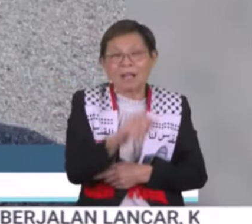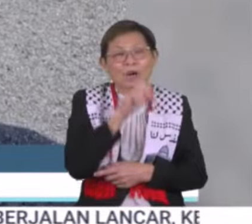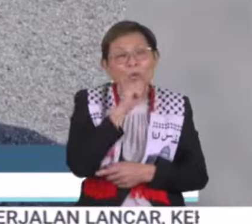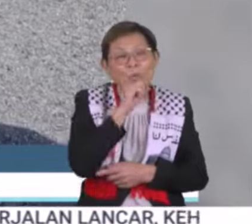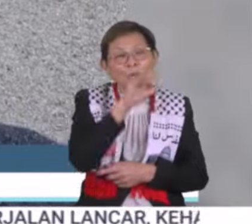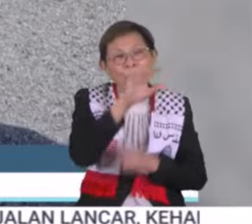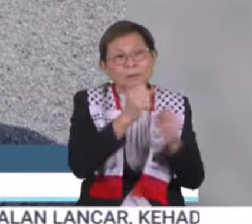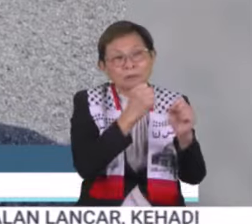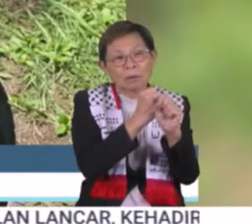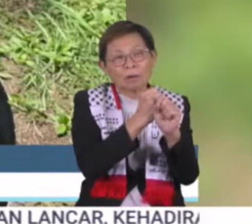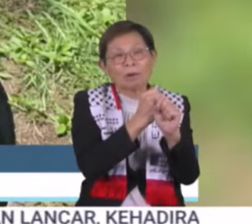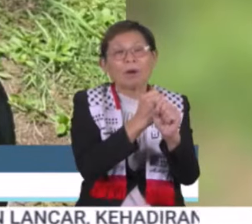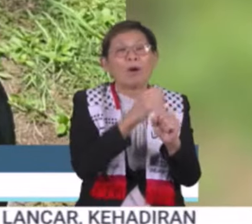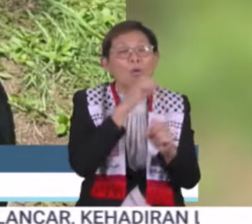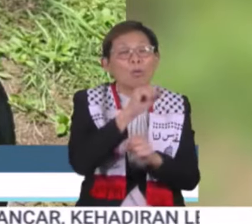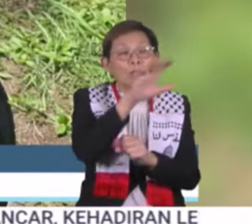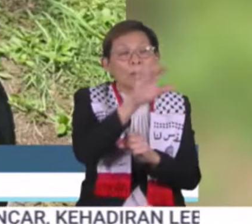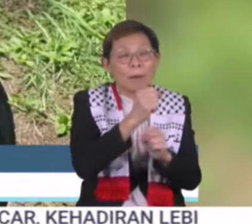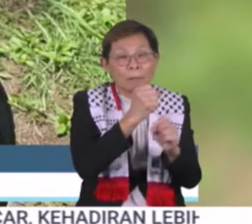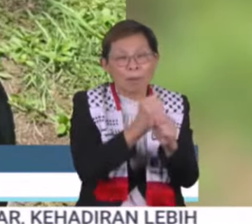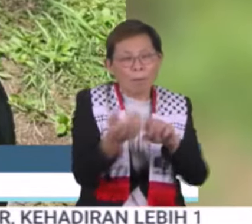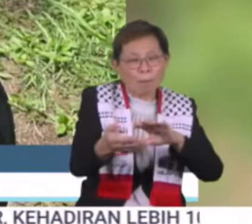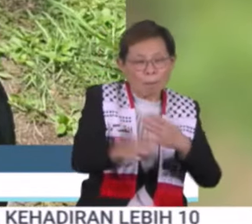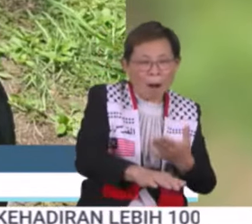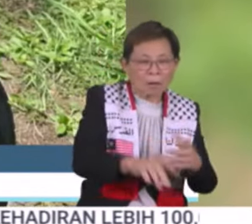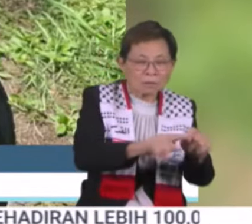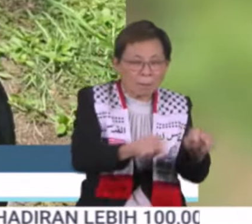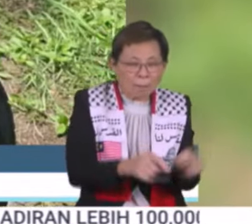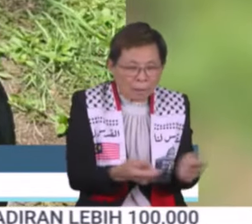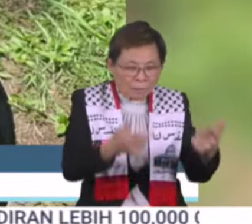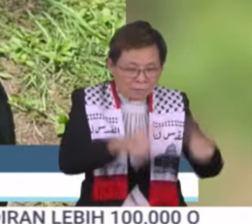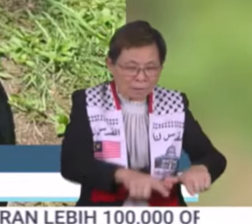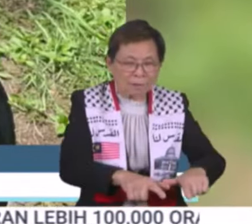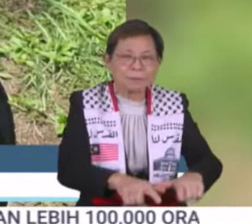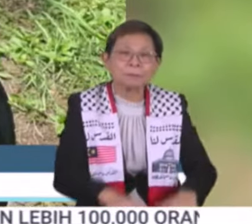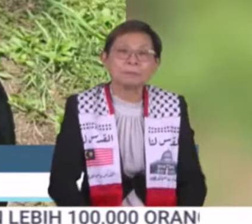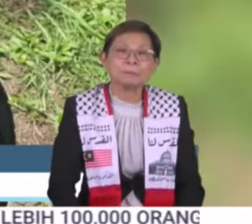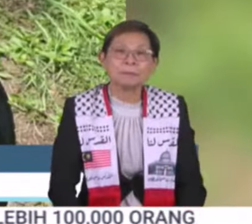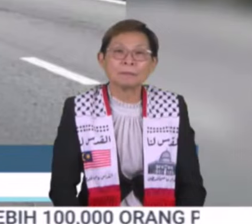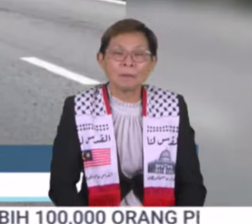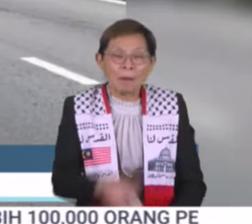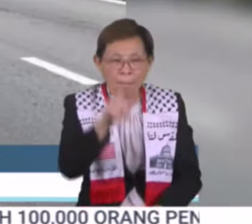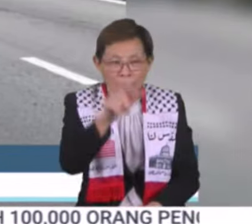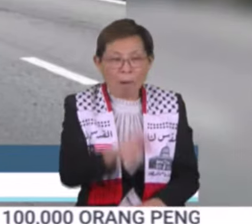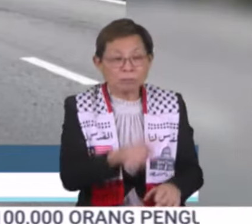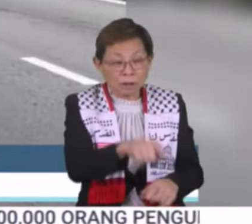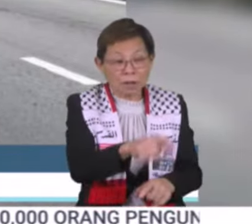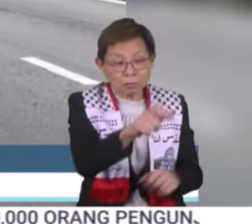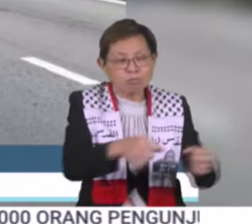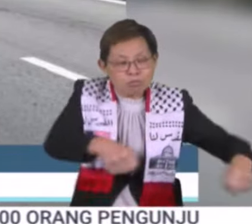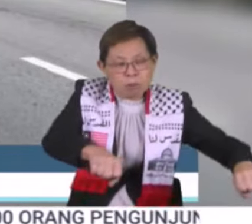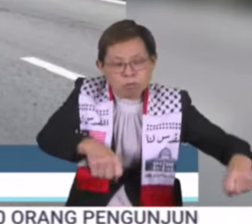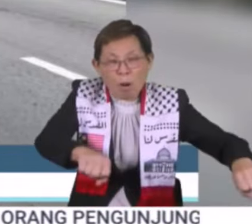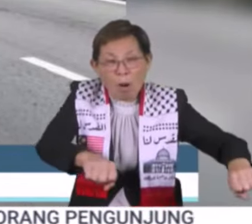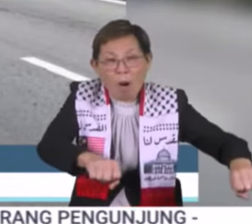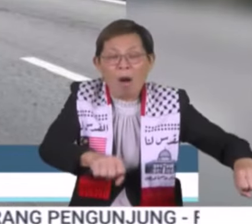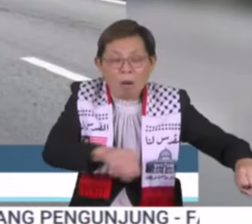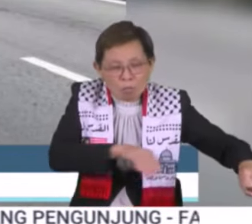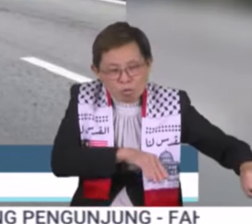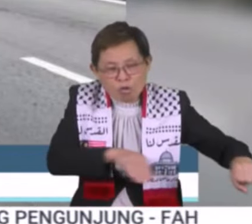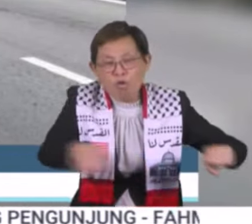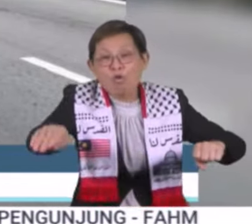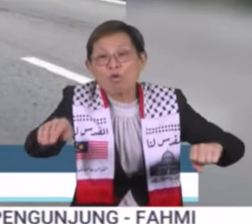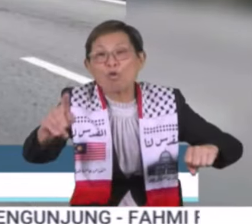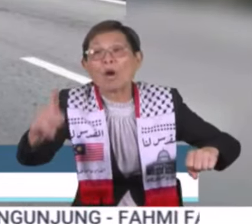tahun dari Kampung Raja Baram, Cendering meninggal dunia di lokasi kejadian. Mangsa dalam perjalanan dari Cendering menuju